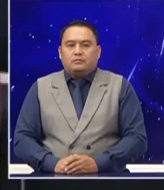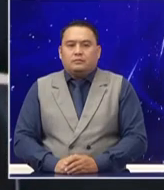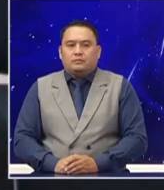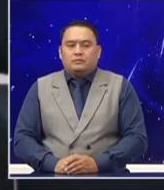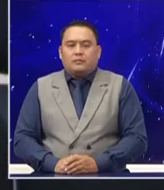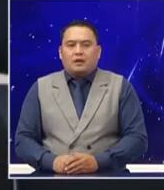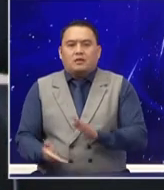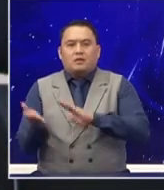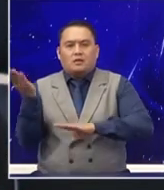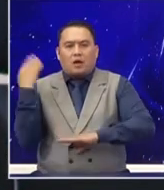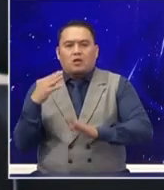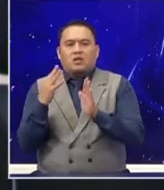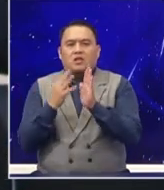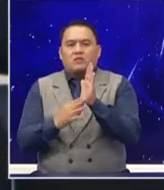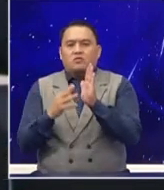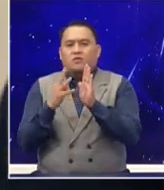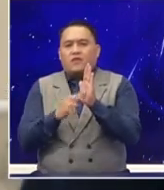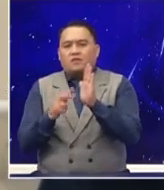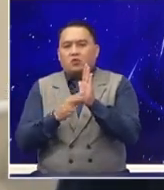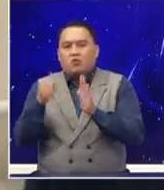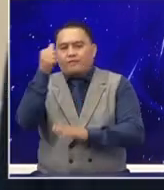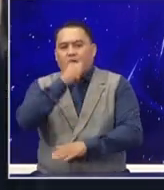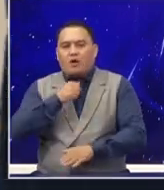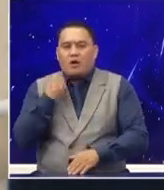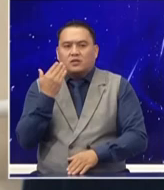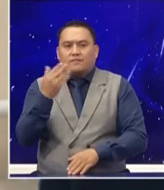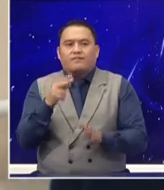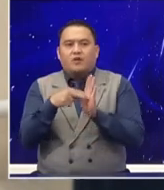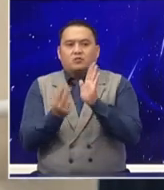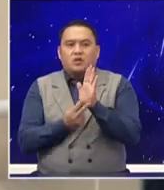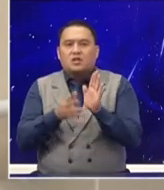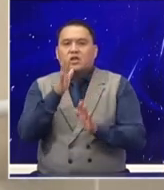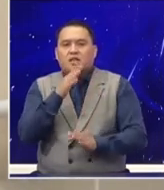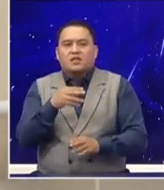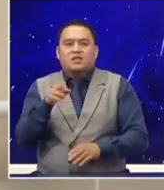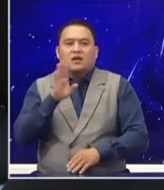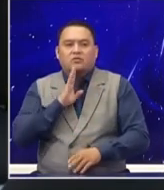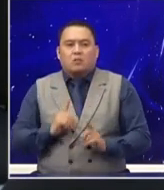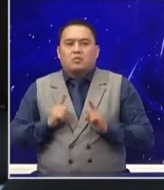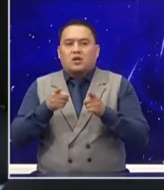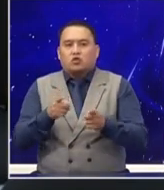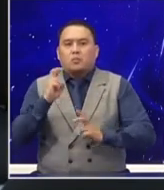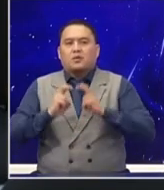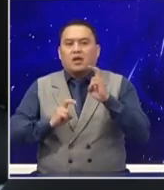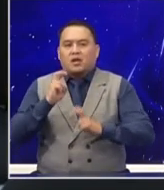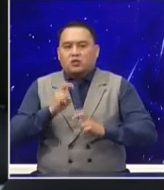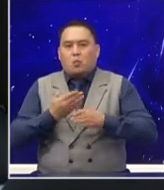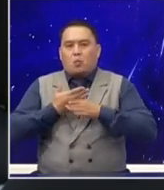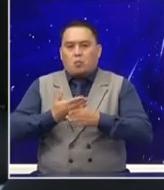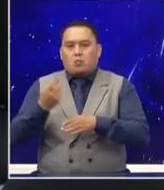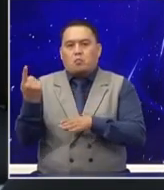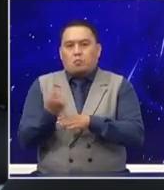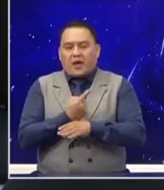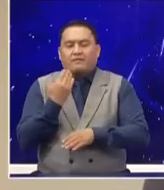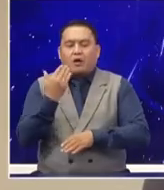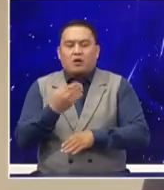В далеком 1980 году Жумабеки Асанбаева 18-летней девушкой переступила порог предприятия. Благодаря первым